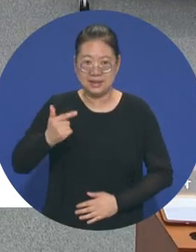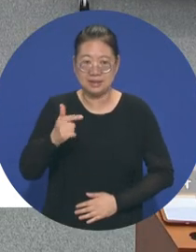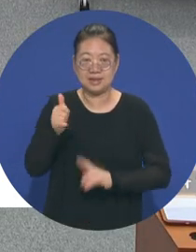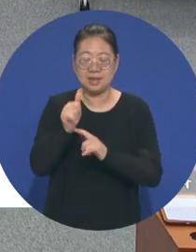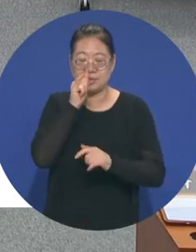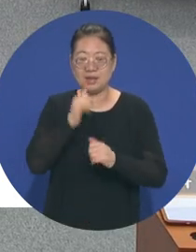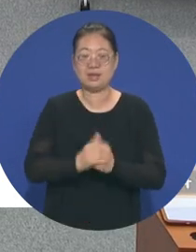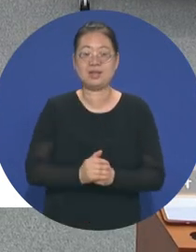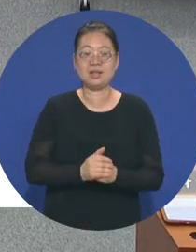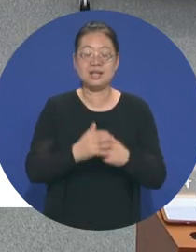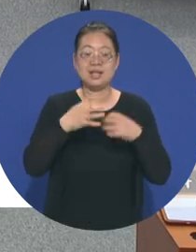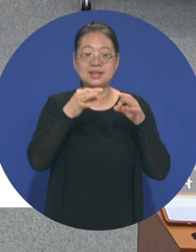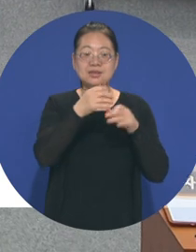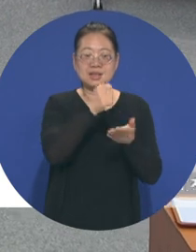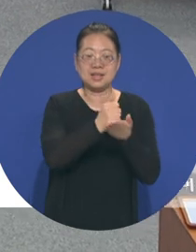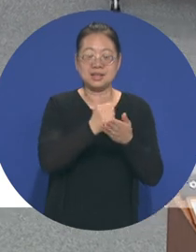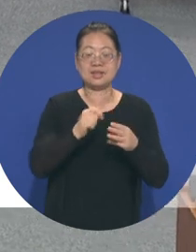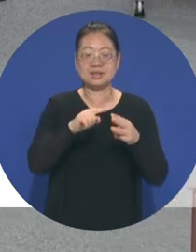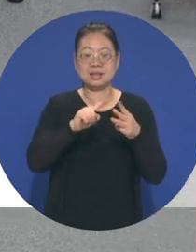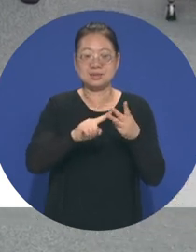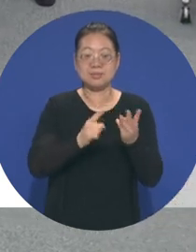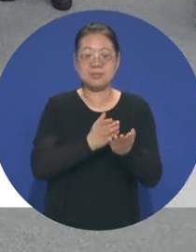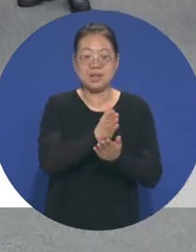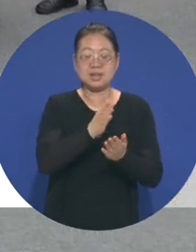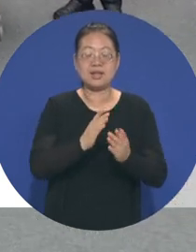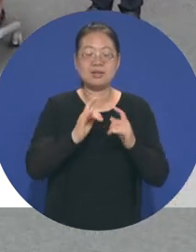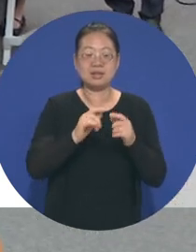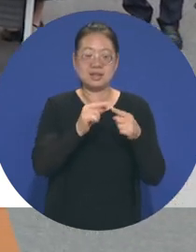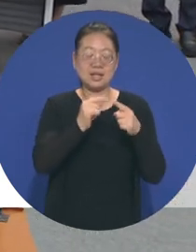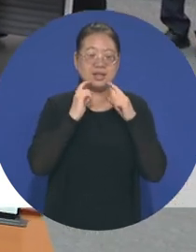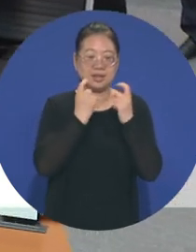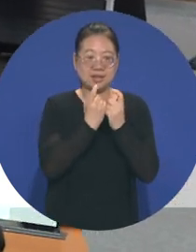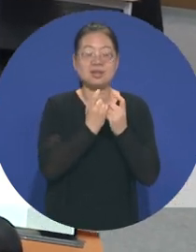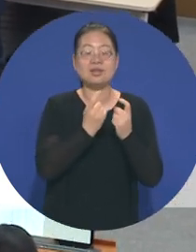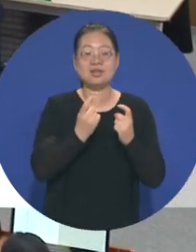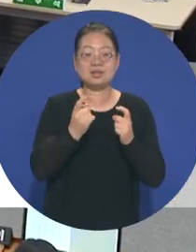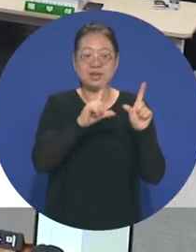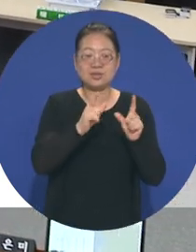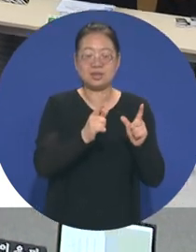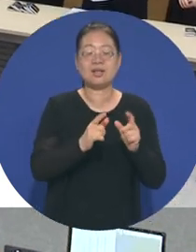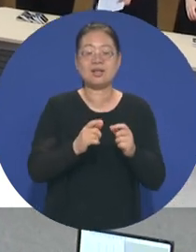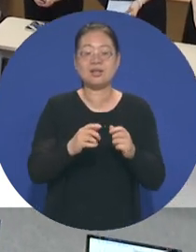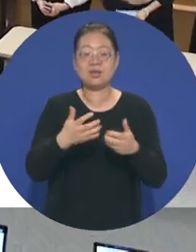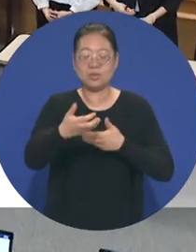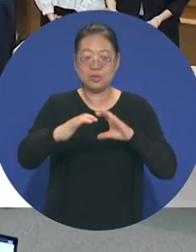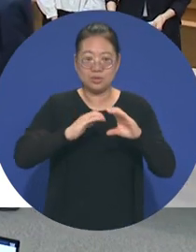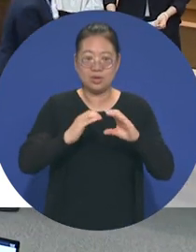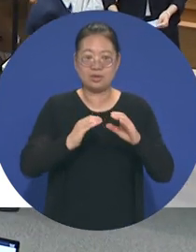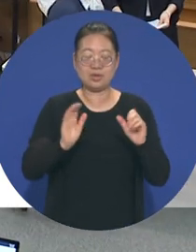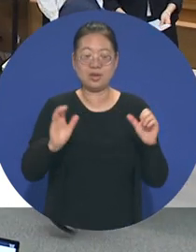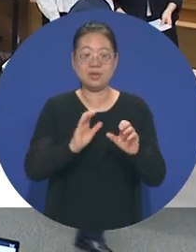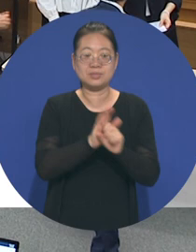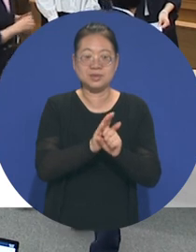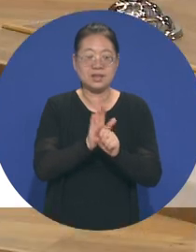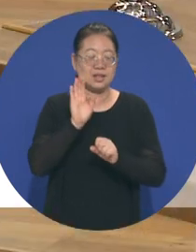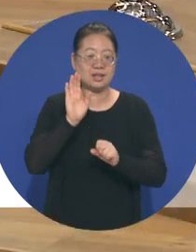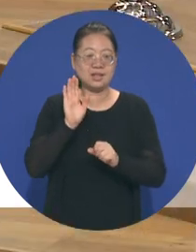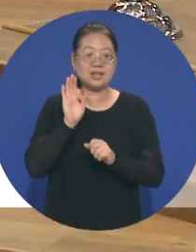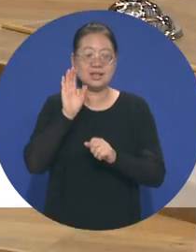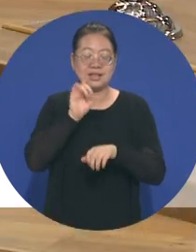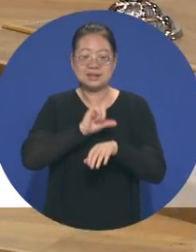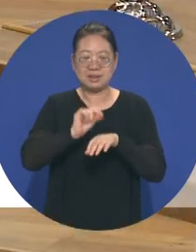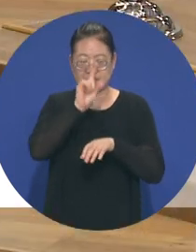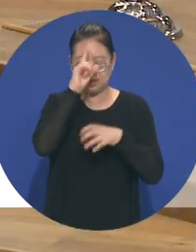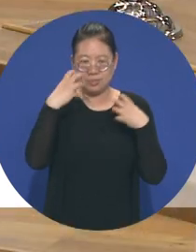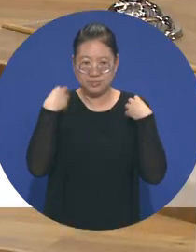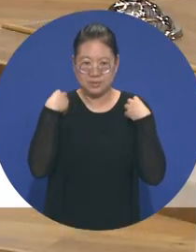의장은 후반기 의회의 세 가지 방향성으로 일하는 민생의회, 소통과 협치의회, 지방자치의 미래를 선도하는